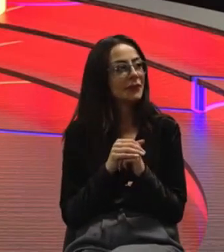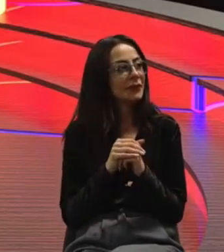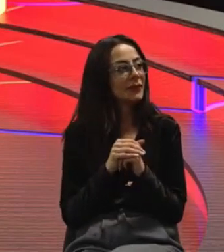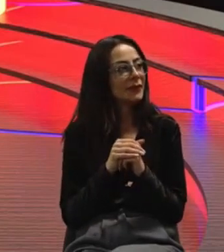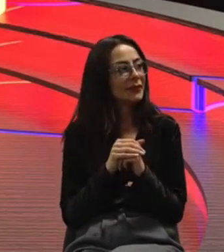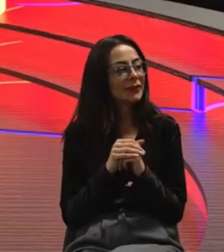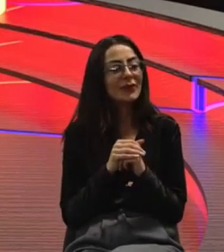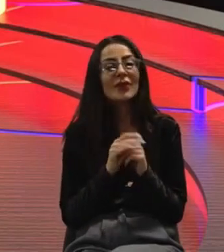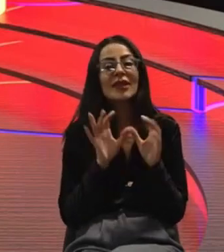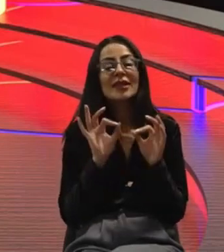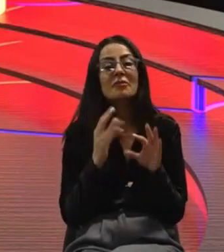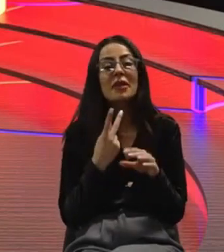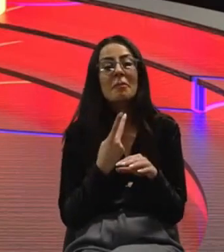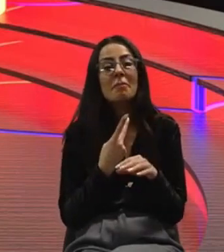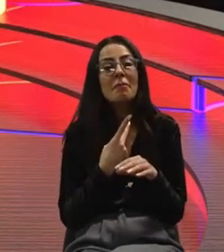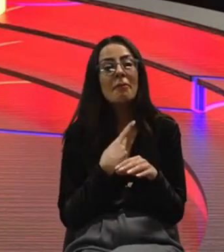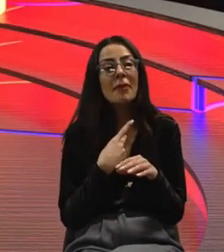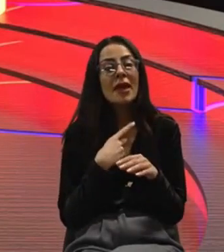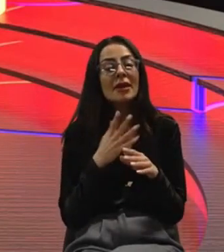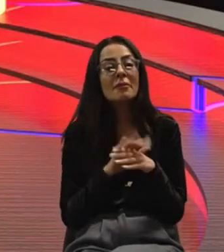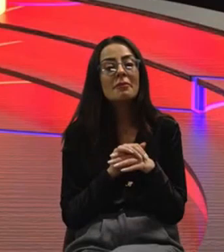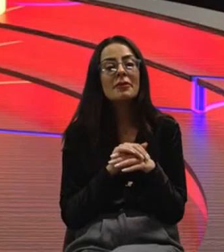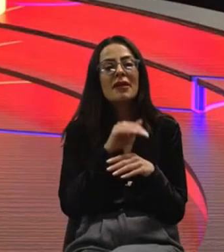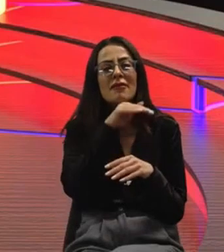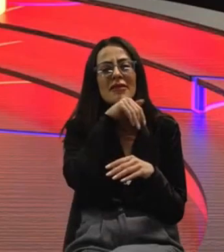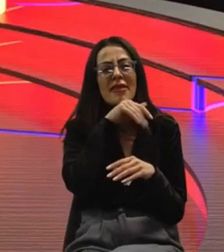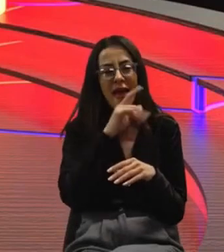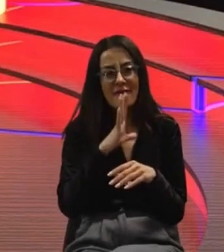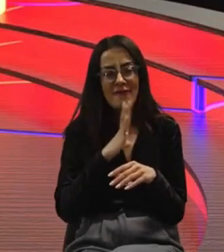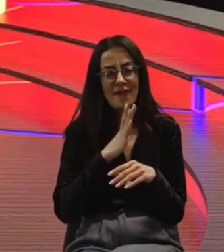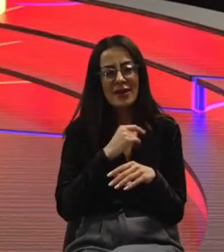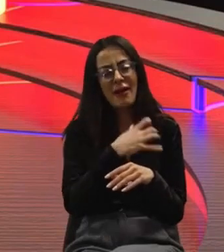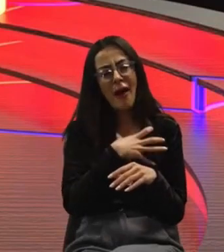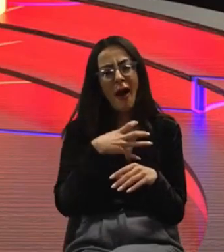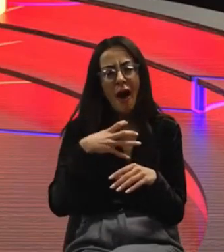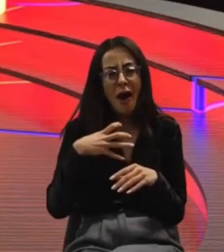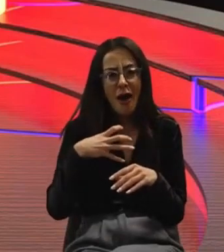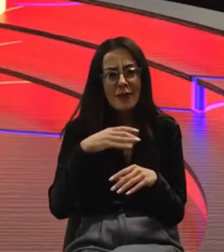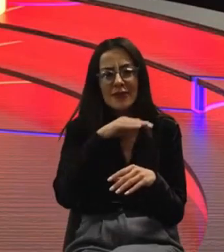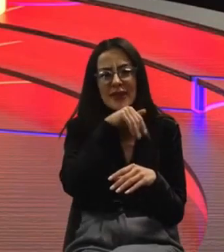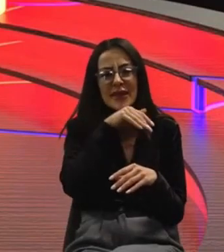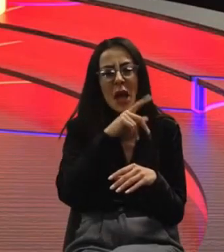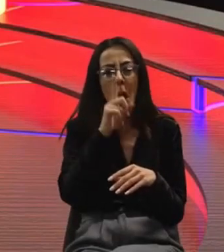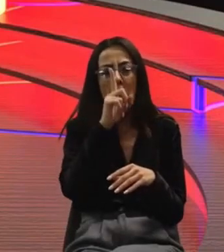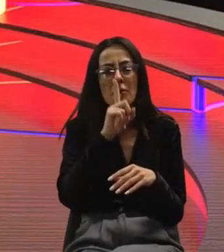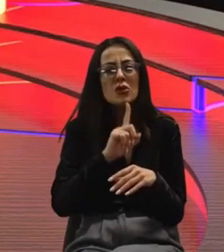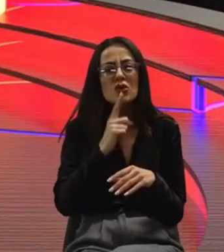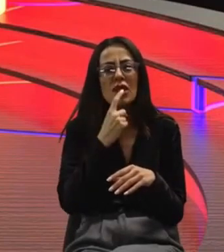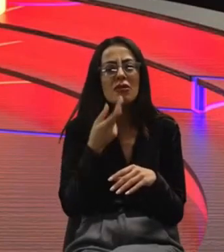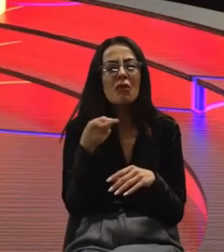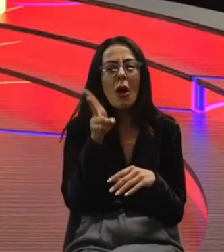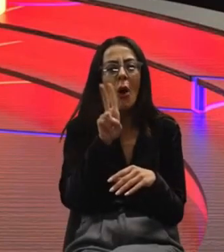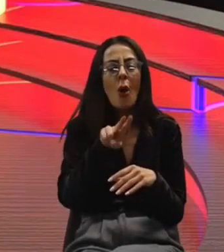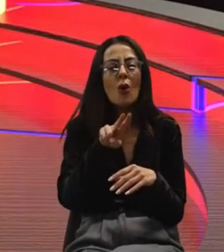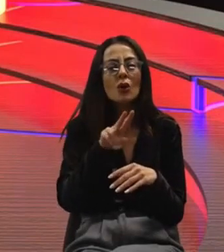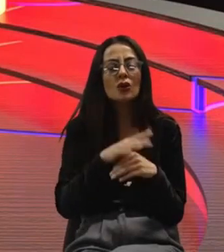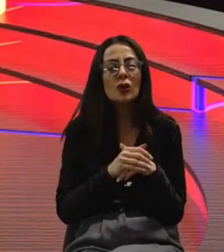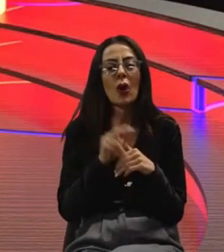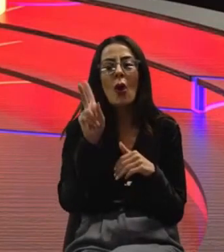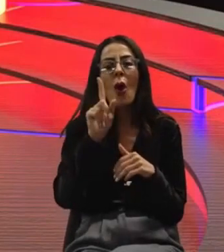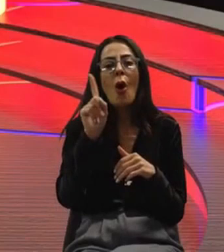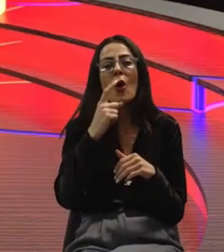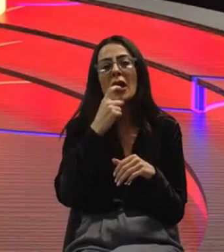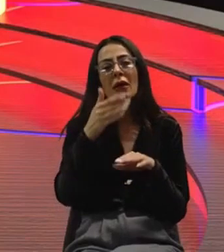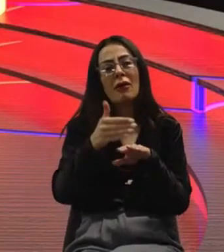şimdi benim bir Dedem vardı Annemin babası 100 yaşında kaybettik kaybedildi yaklaşık 10 sene